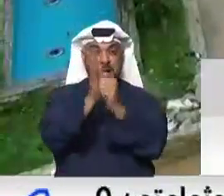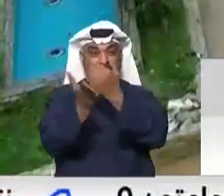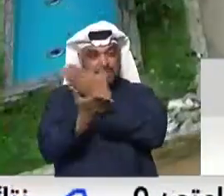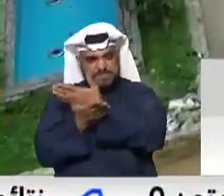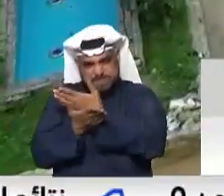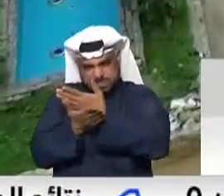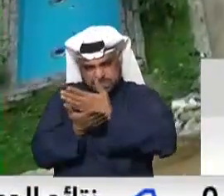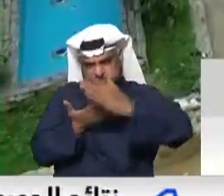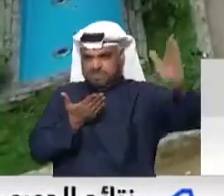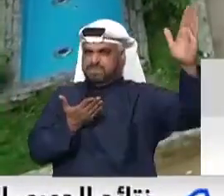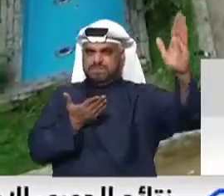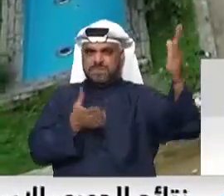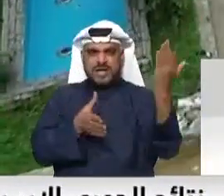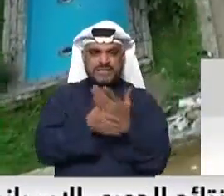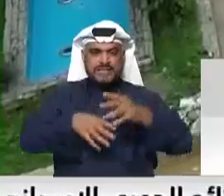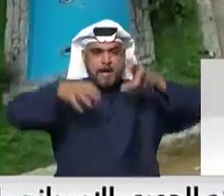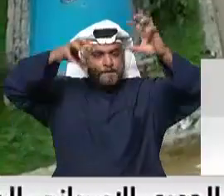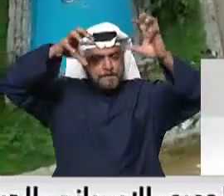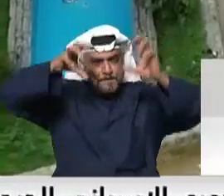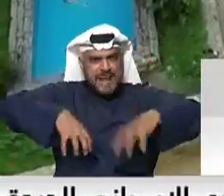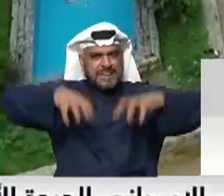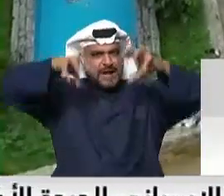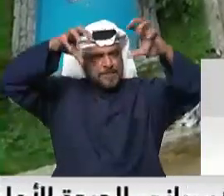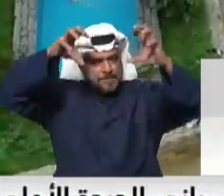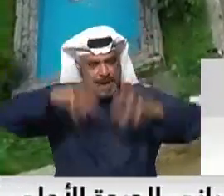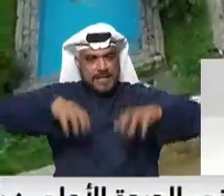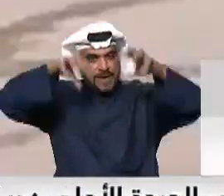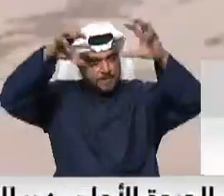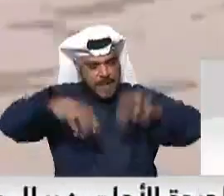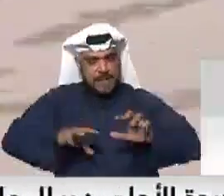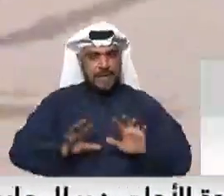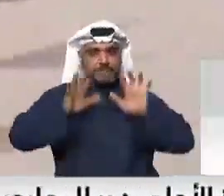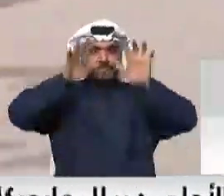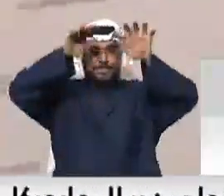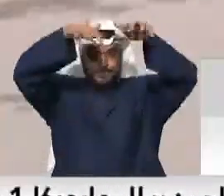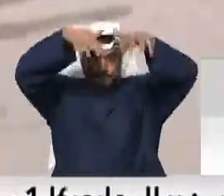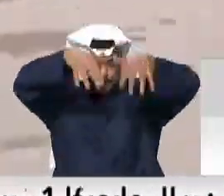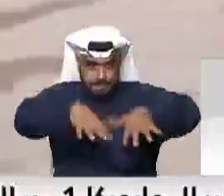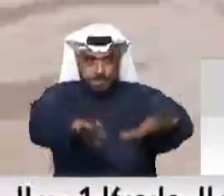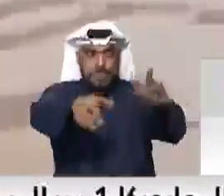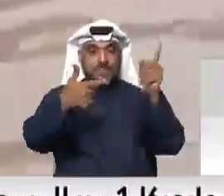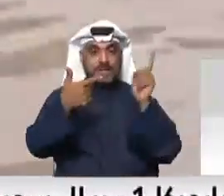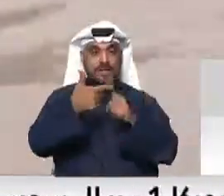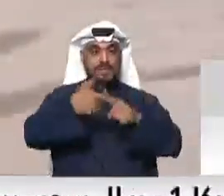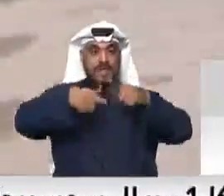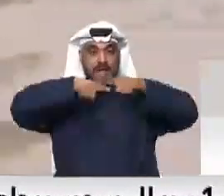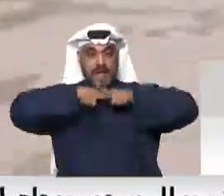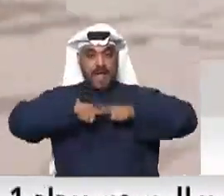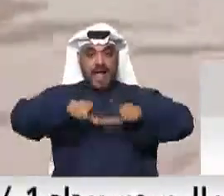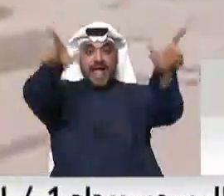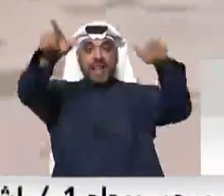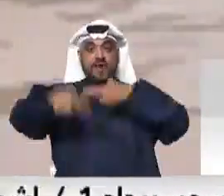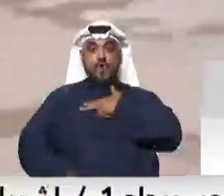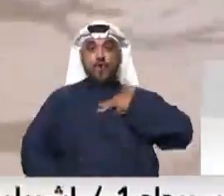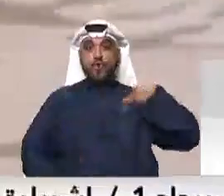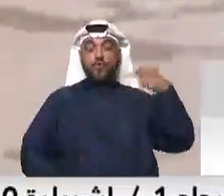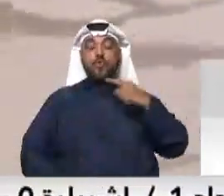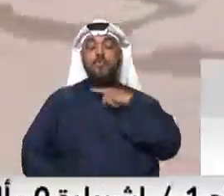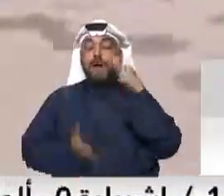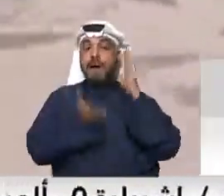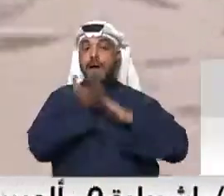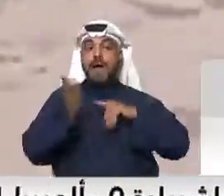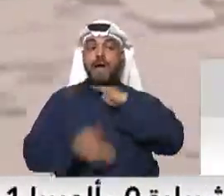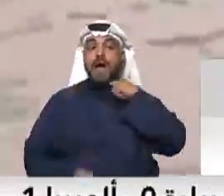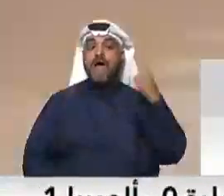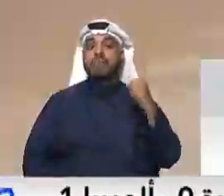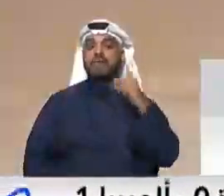جراء الفيضانات حسب ما اعلن الدفاع المدني كما اعلنت الحكومه حاله الطوارئ في